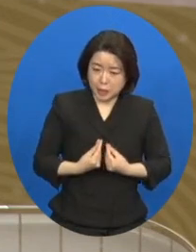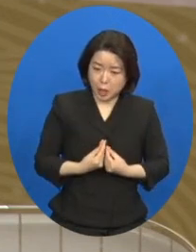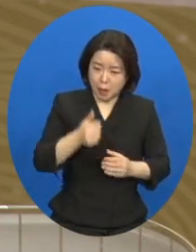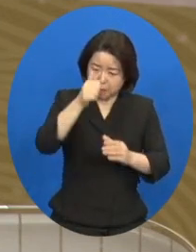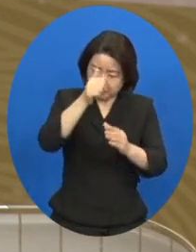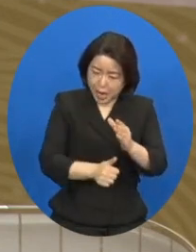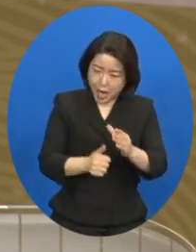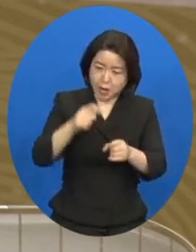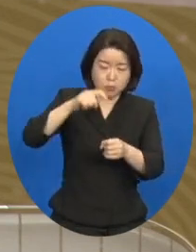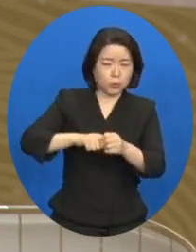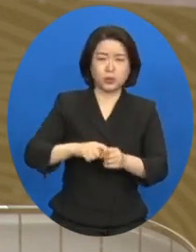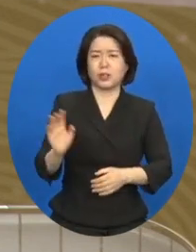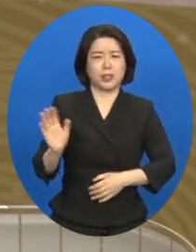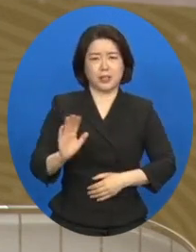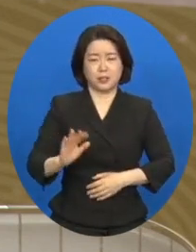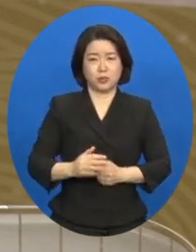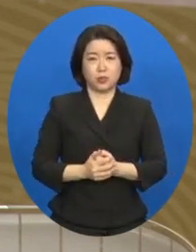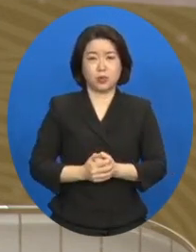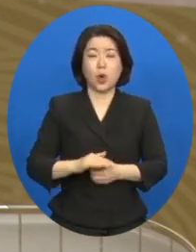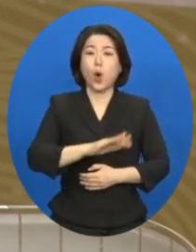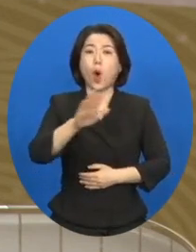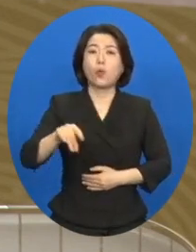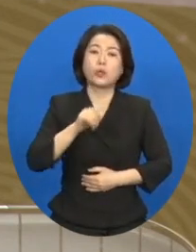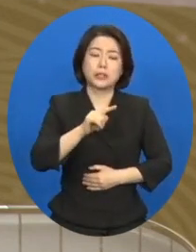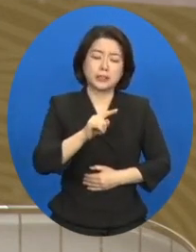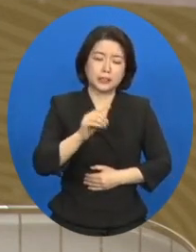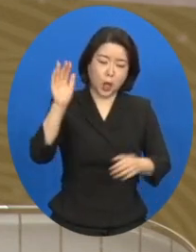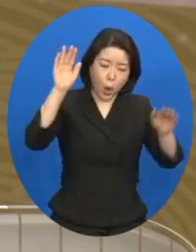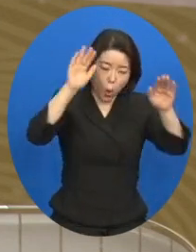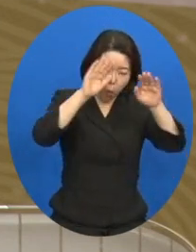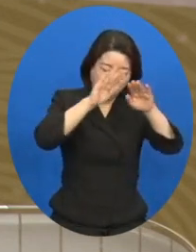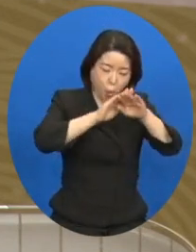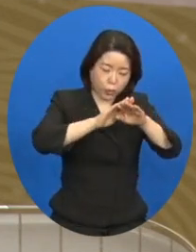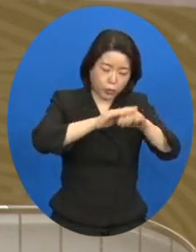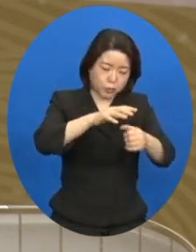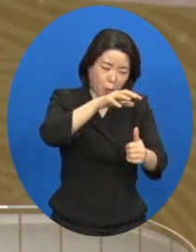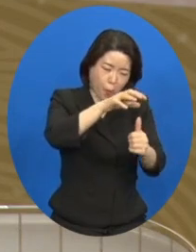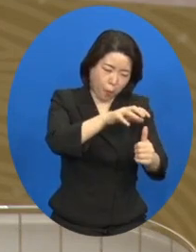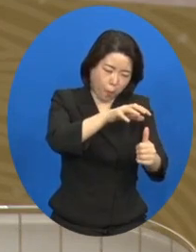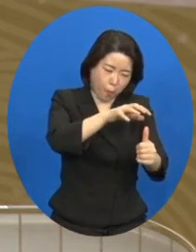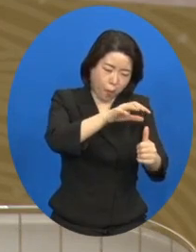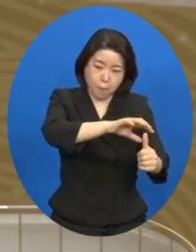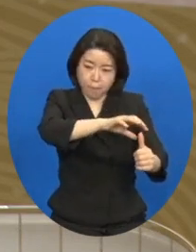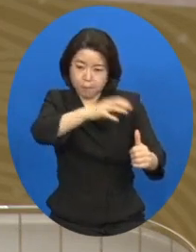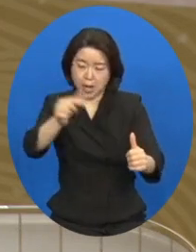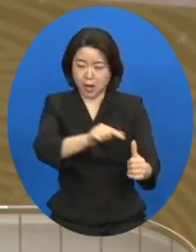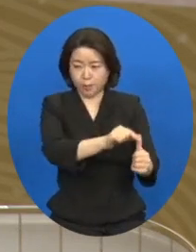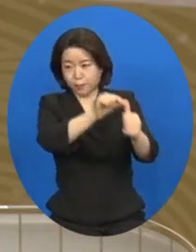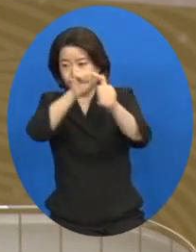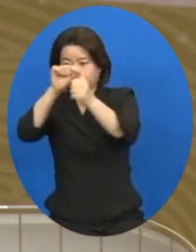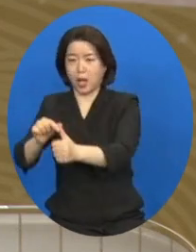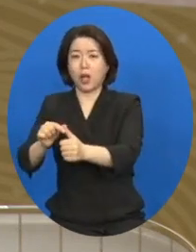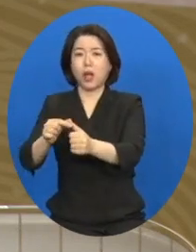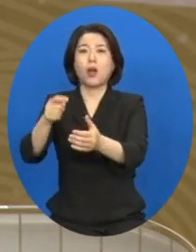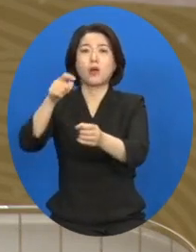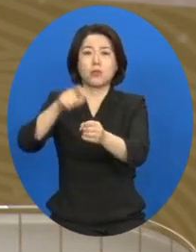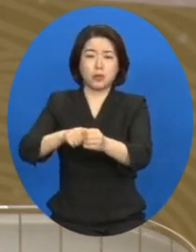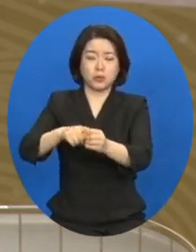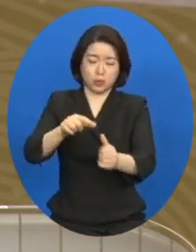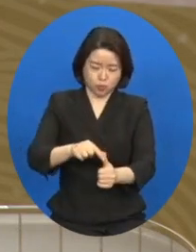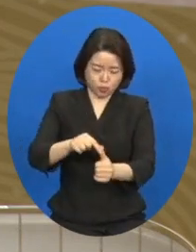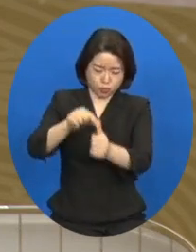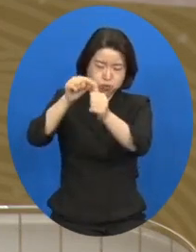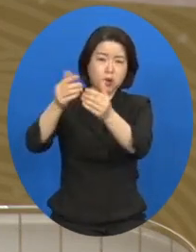하심이 아닙니다. 우리를 그 어둠의 세력 속에 사는 거기서 우리를 건져내시려고,